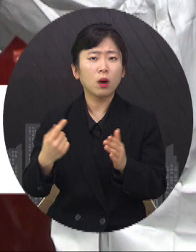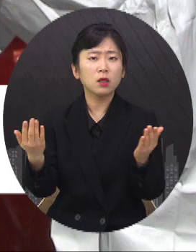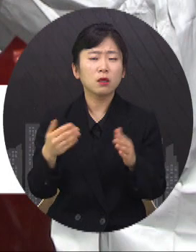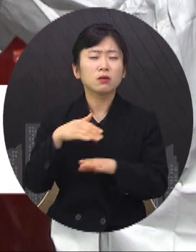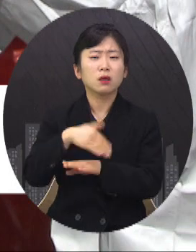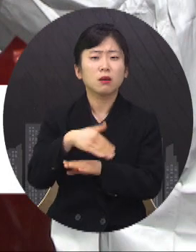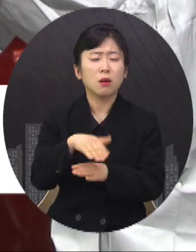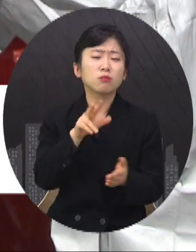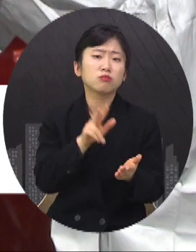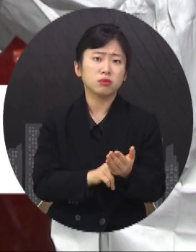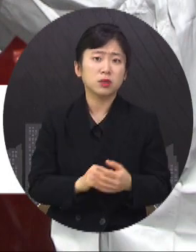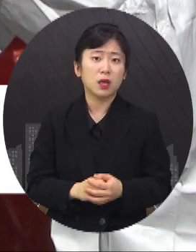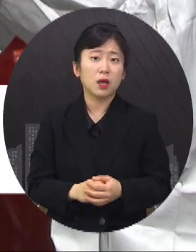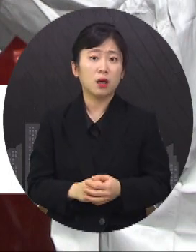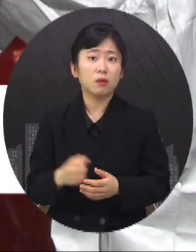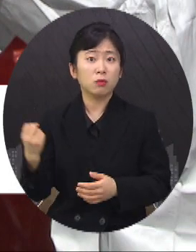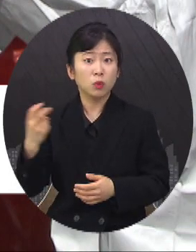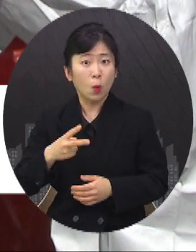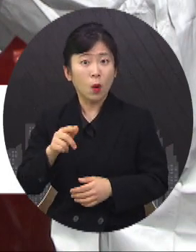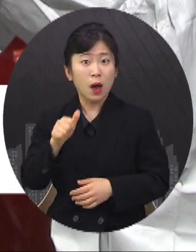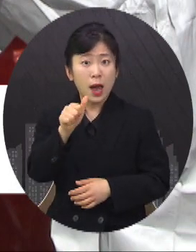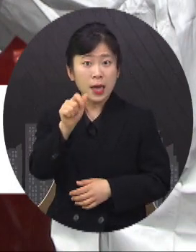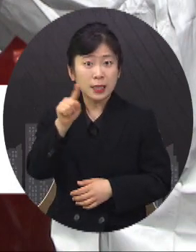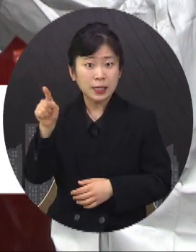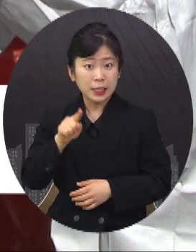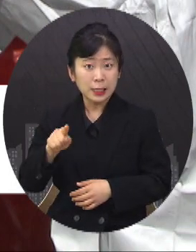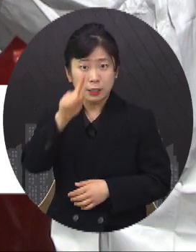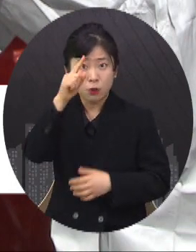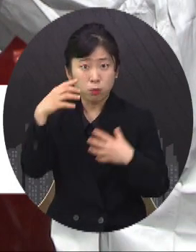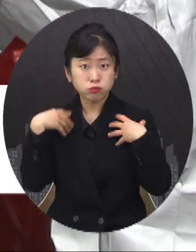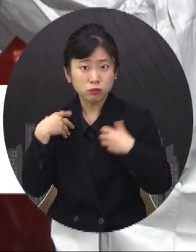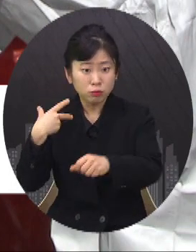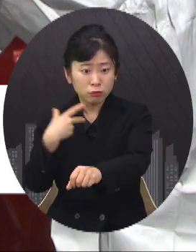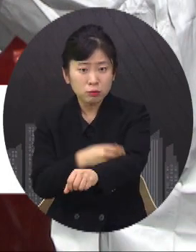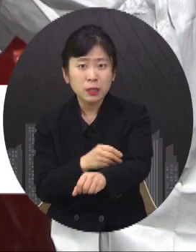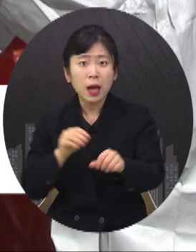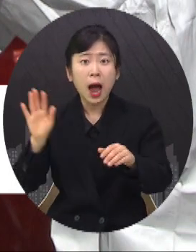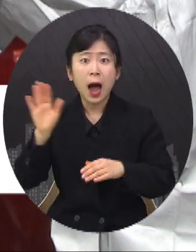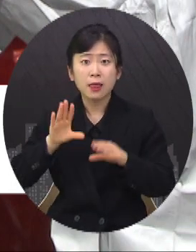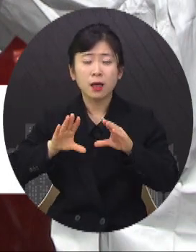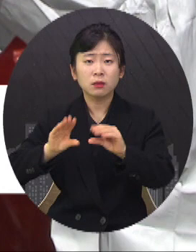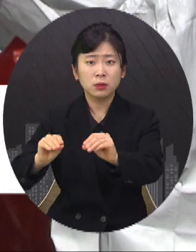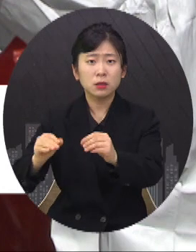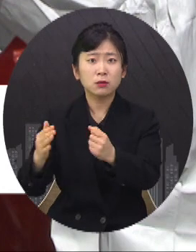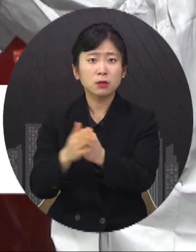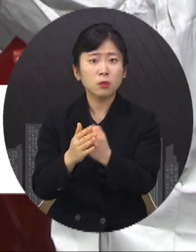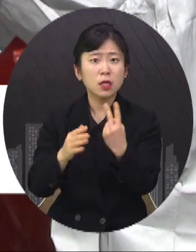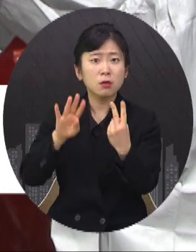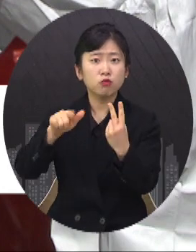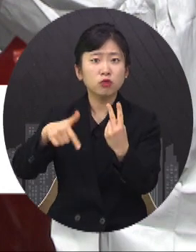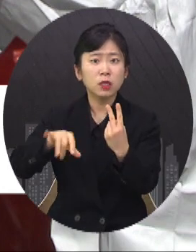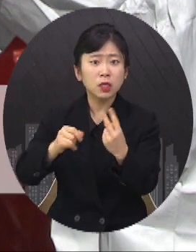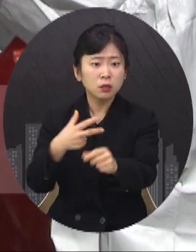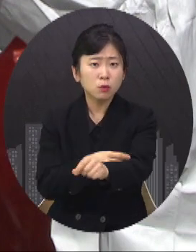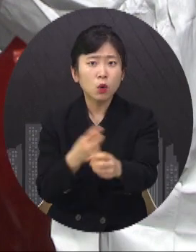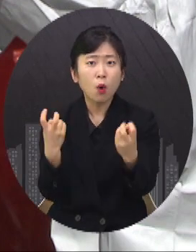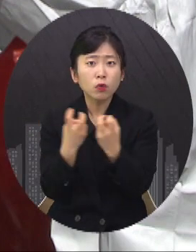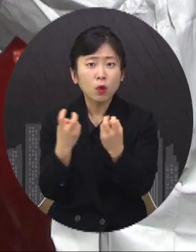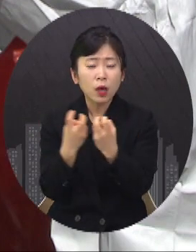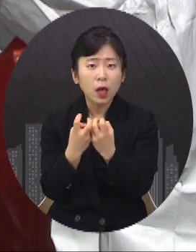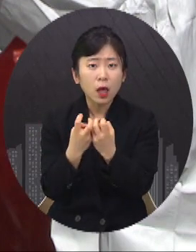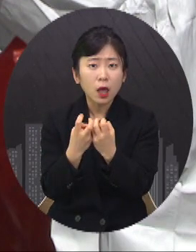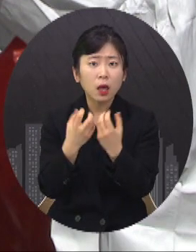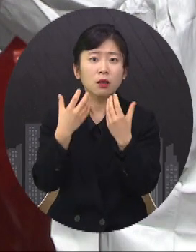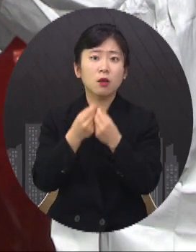아스트라제네카 백신 접종에 보류 결정을 하면서 경남의 2분기 접종 계획에도 차질이 우려됩니다 신은정 기자